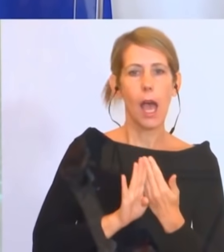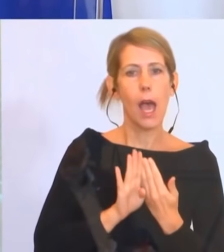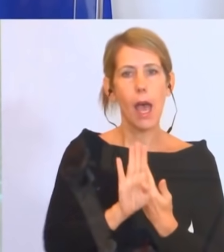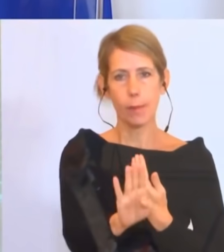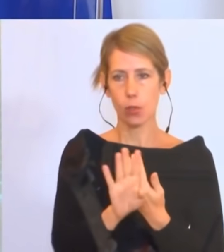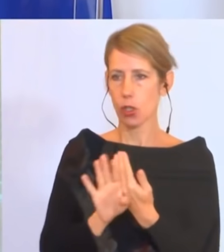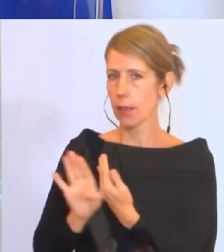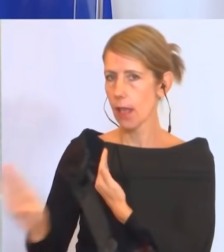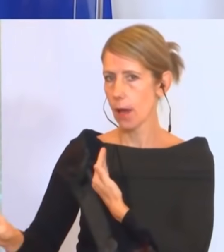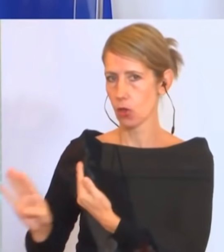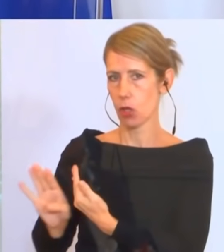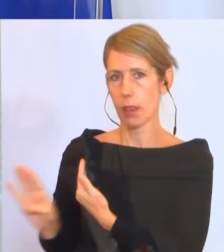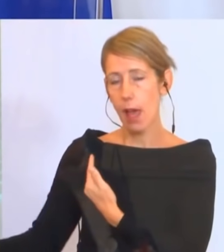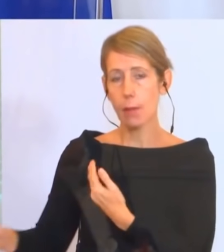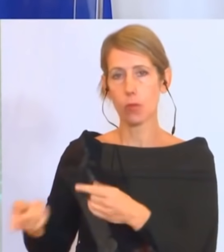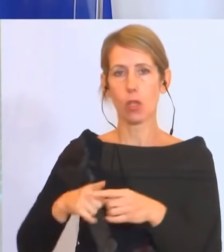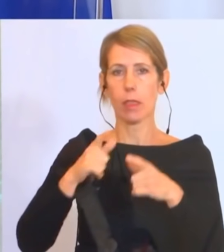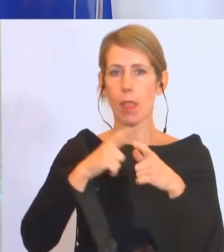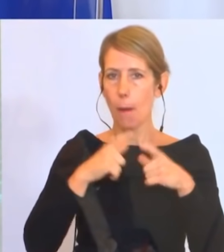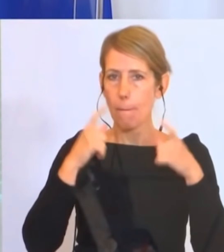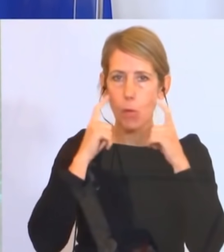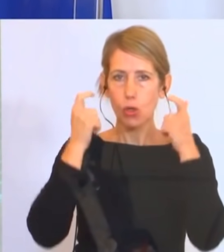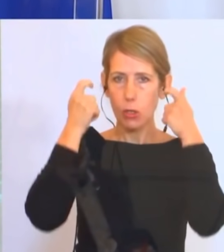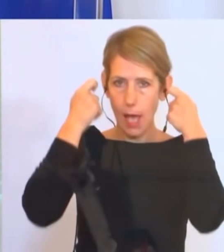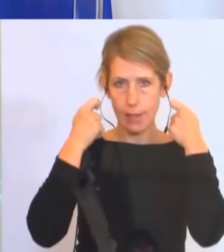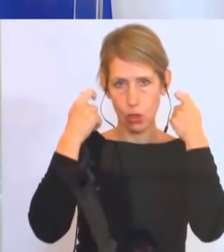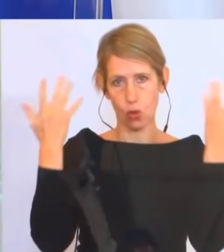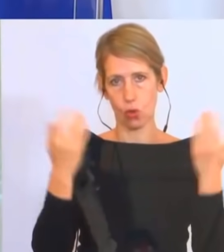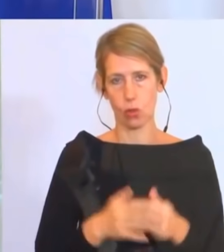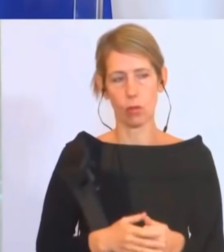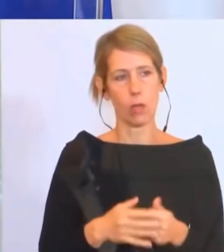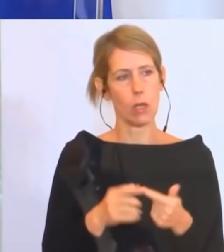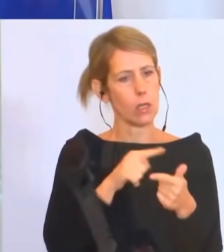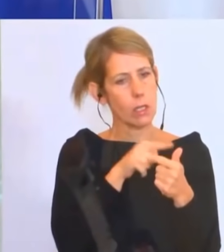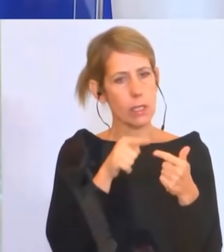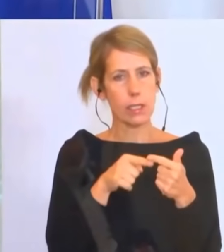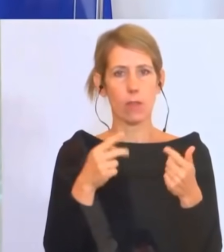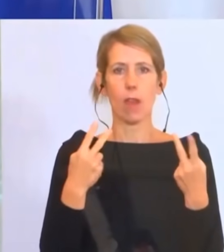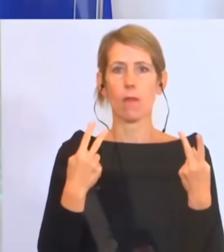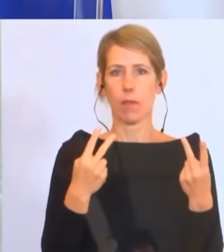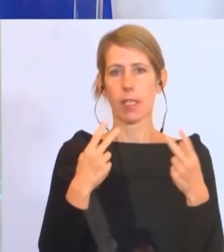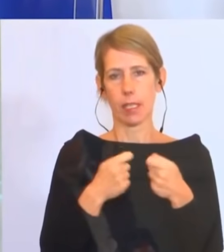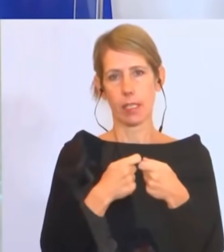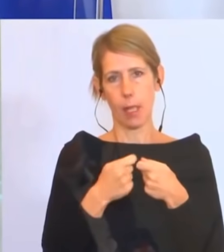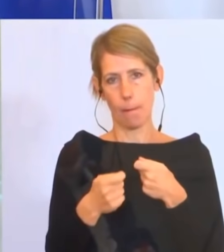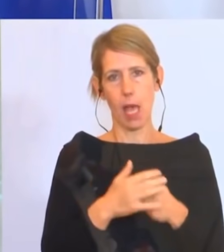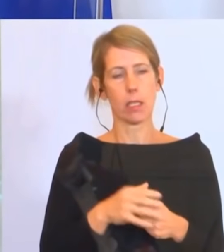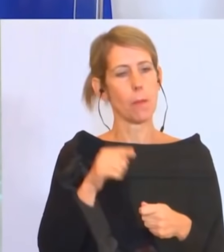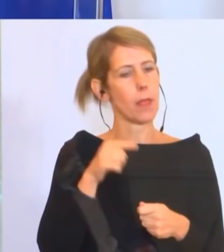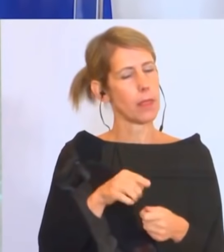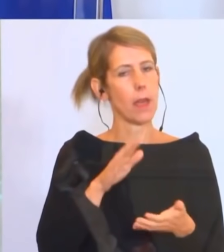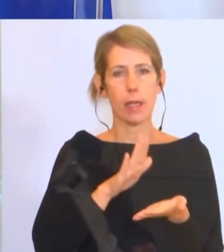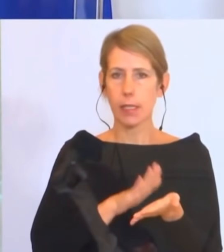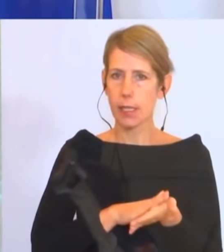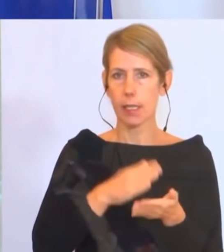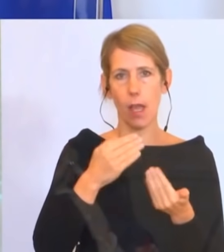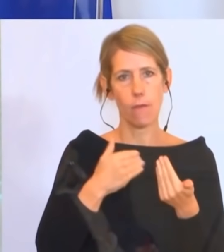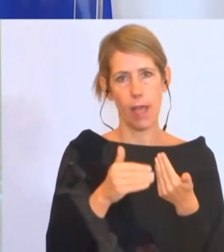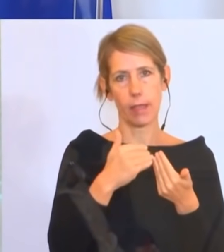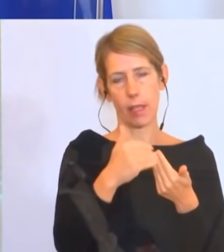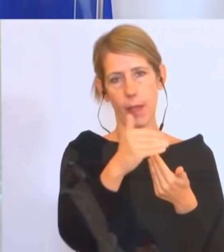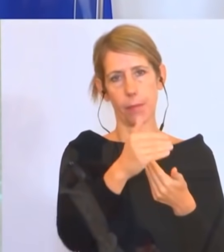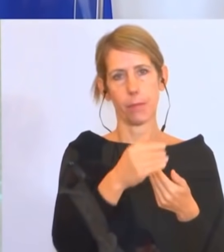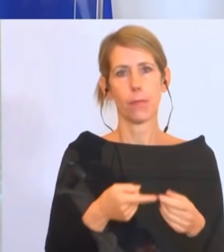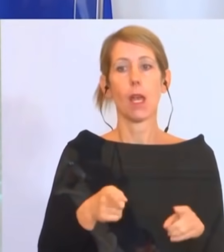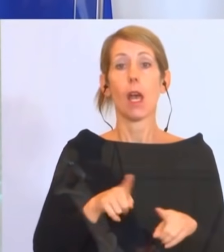das Tragen des Mund-Nasen-Schutzes. Das sind 2 ganz wesentliche Maßnahmen, die weiterhin gelten. Darüber